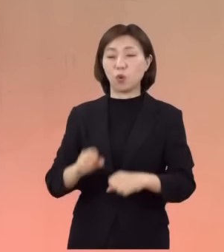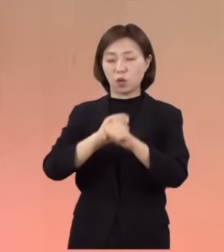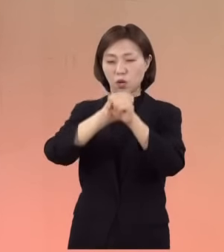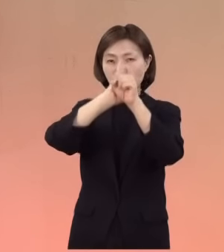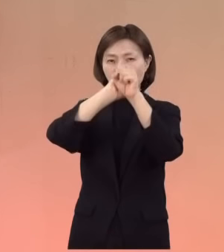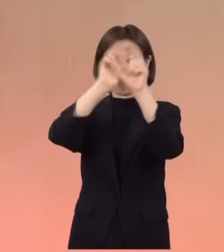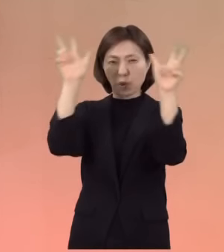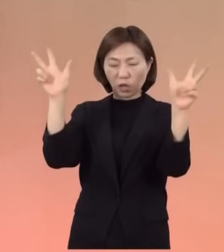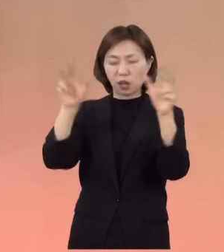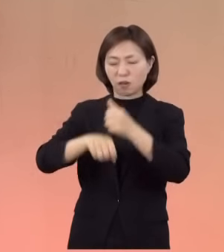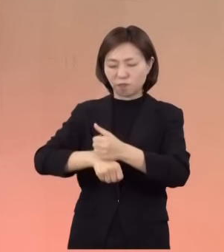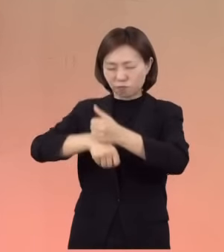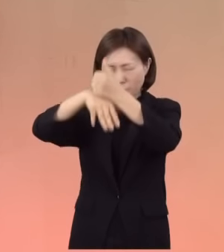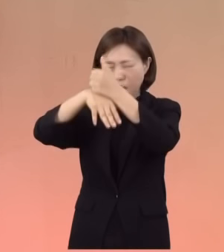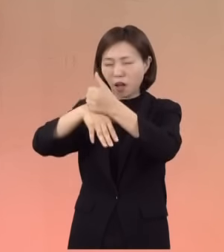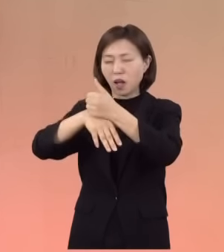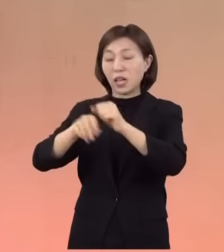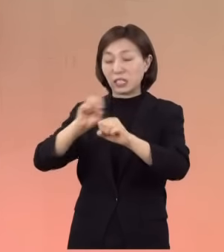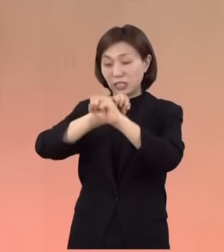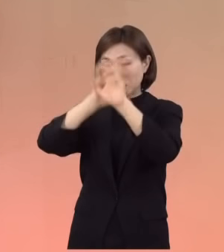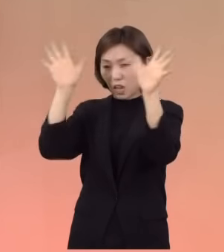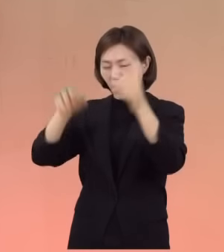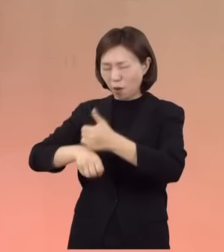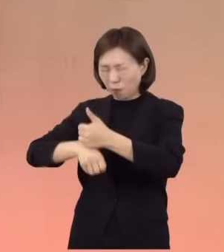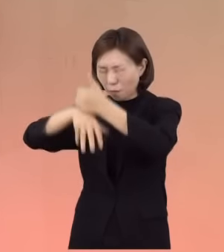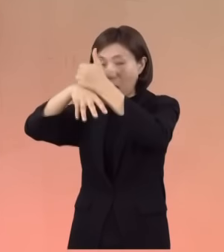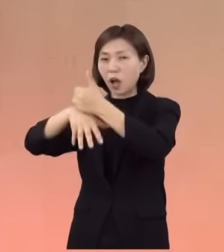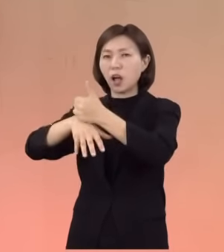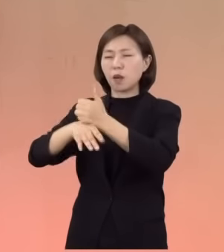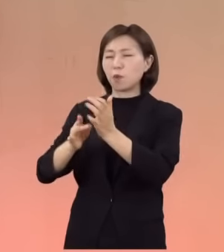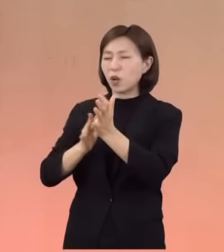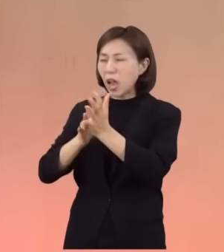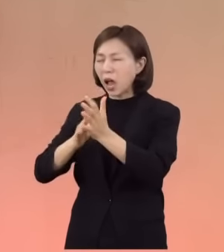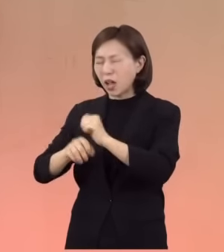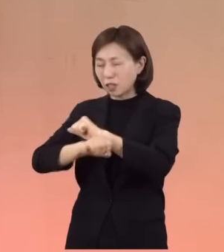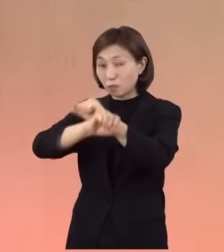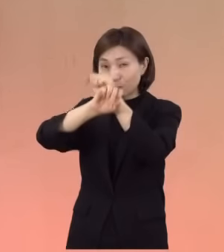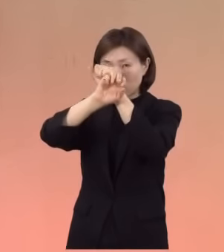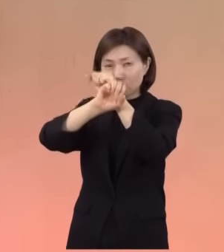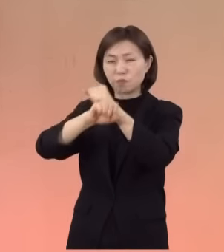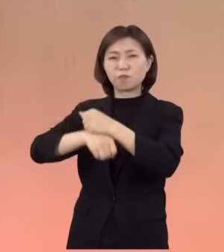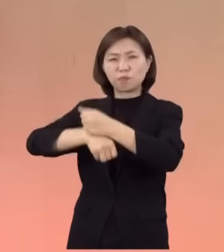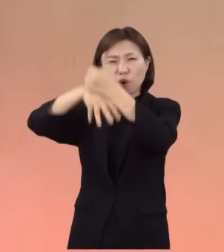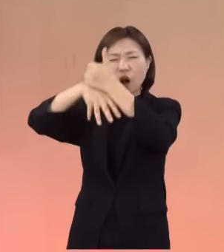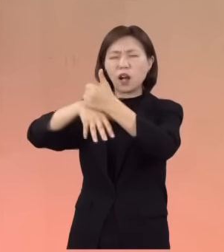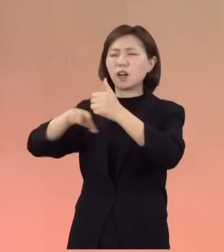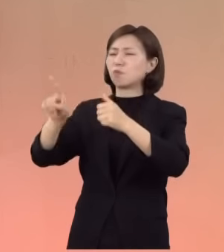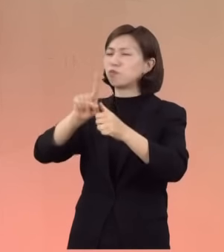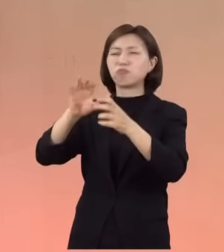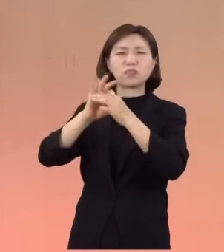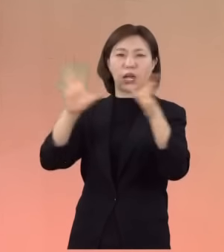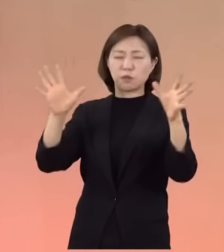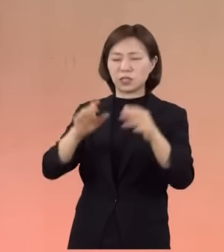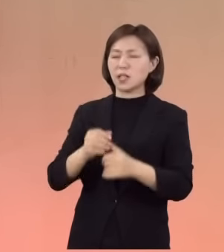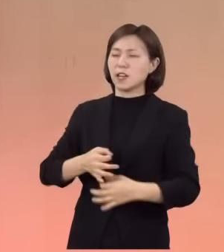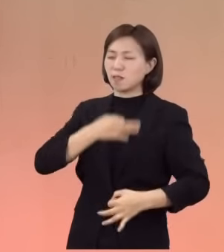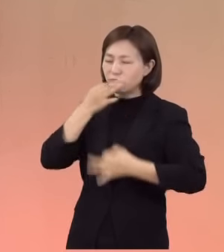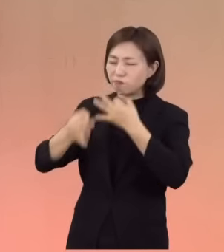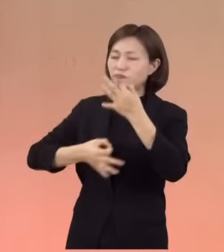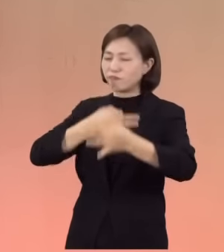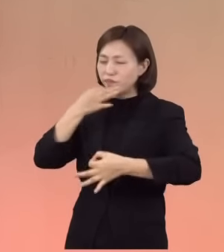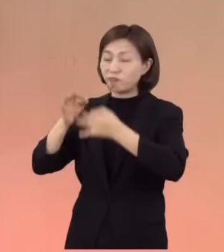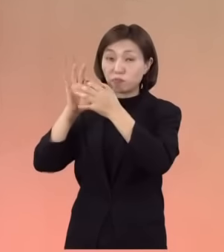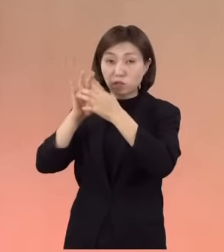관세 보살을 염하 지장보살을 염하 약사 여부을 염불하고 간절히 염불을 하니